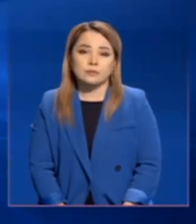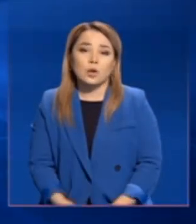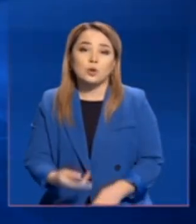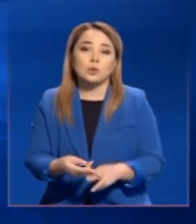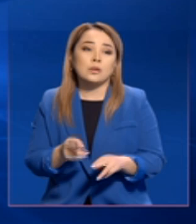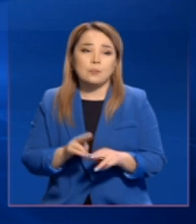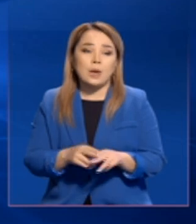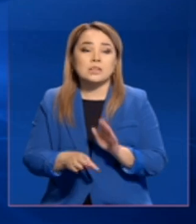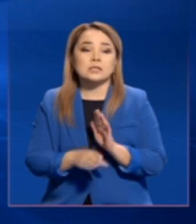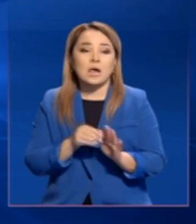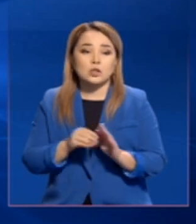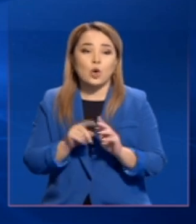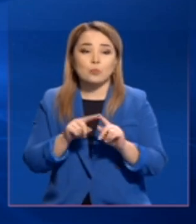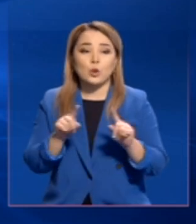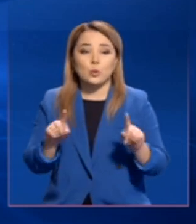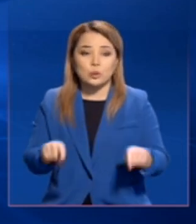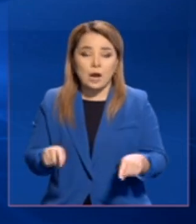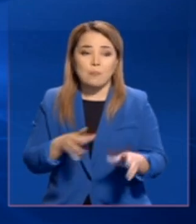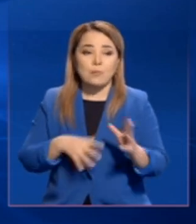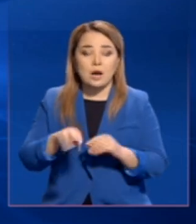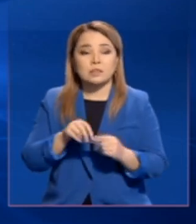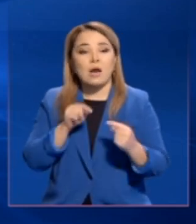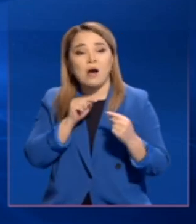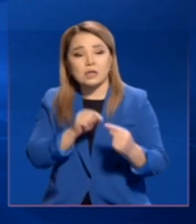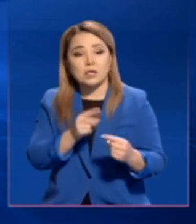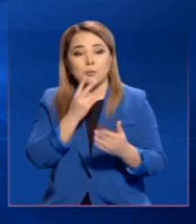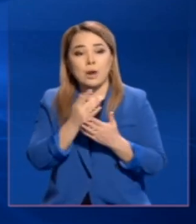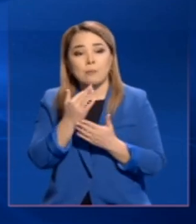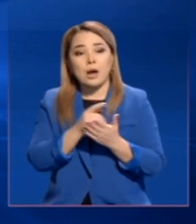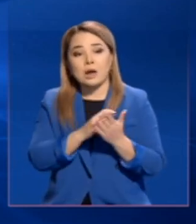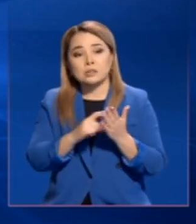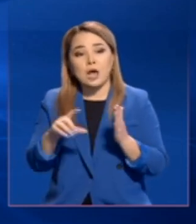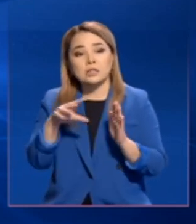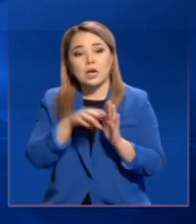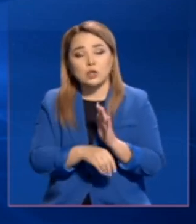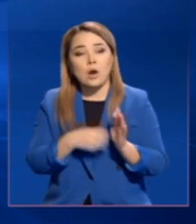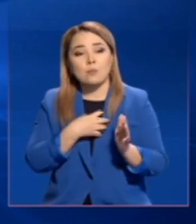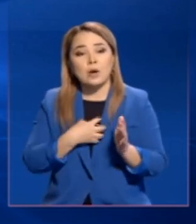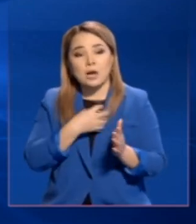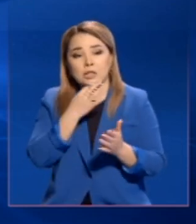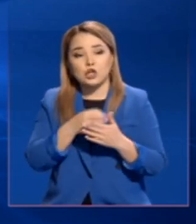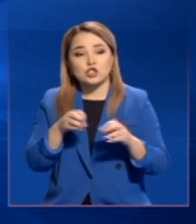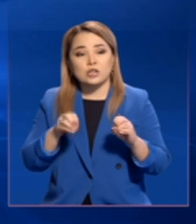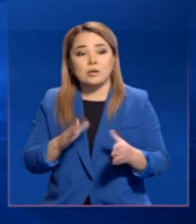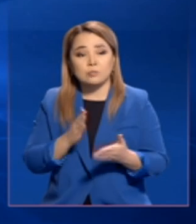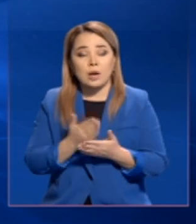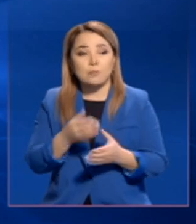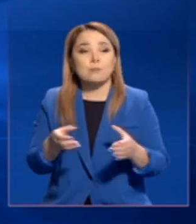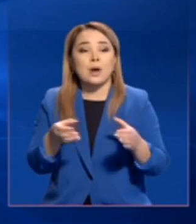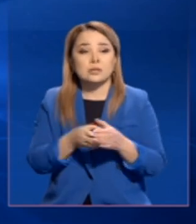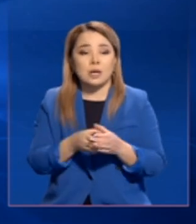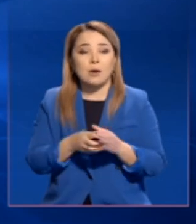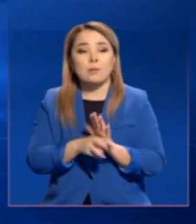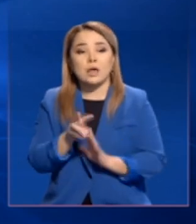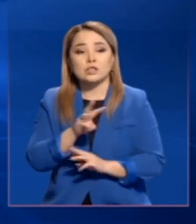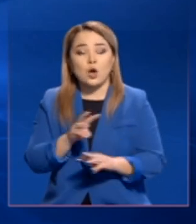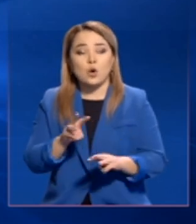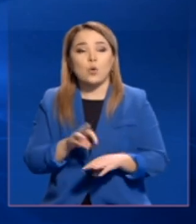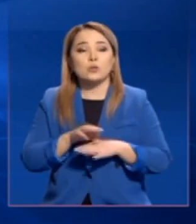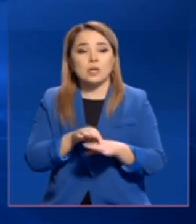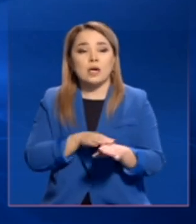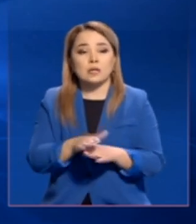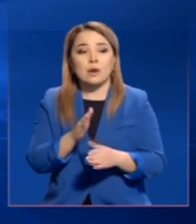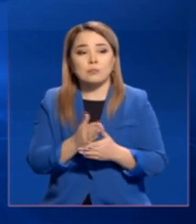Сонымен бірге сайлау бюллетендеріне бәріне қарсымын деген бағанның енгізілуі өте маңызды шешім болды. Партиялардың мәжіліске өтуіне